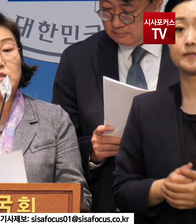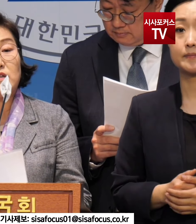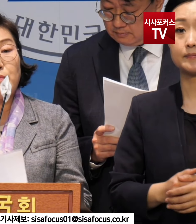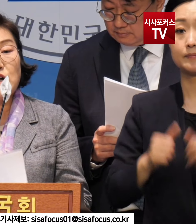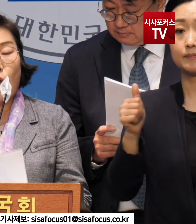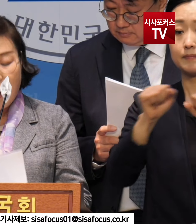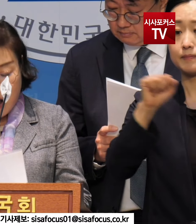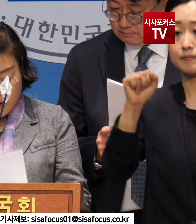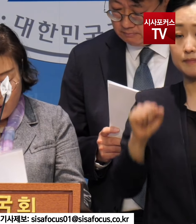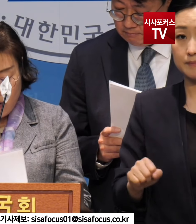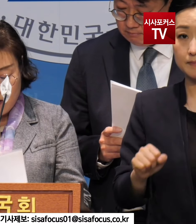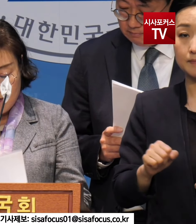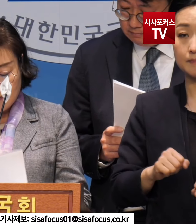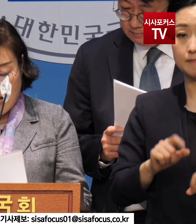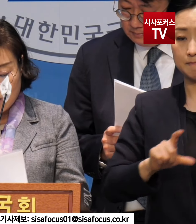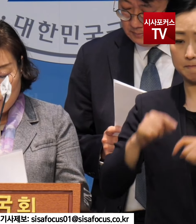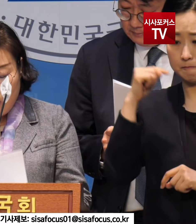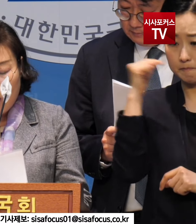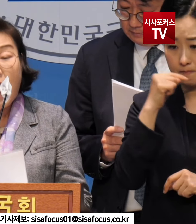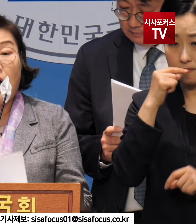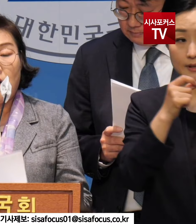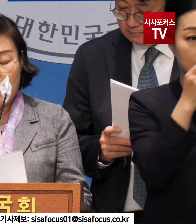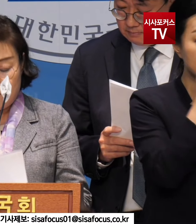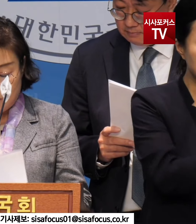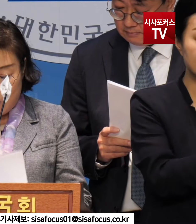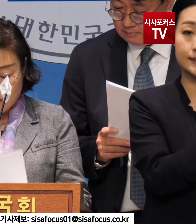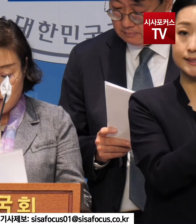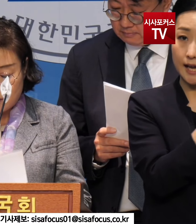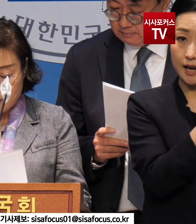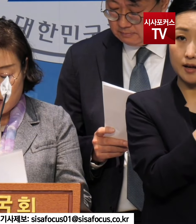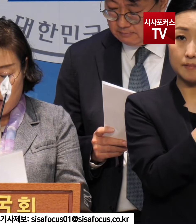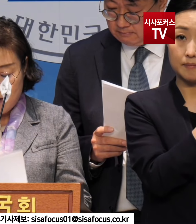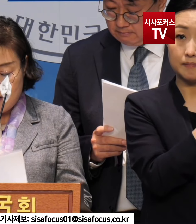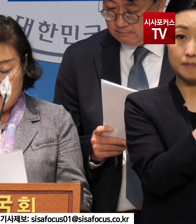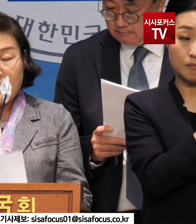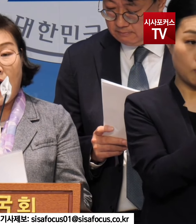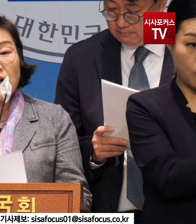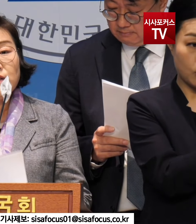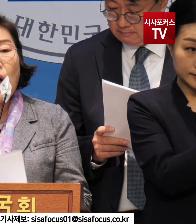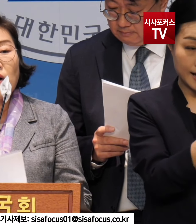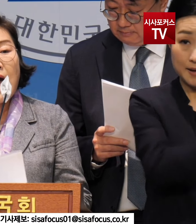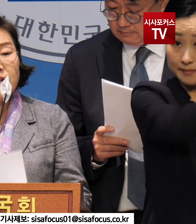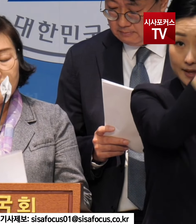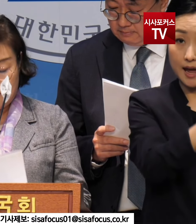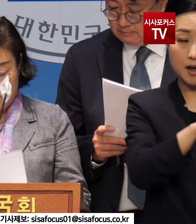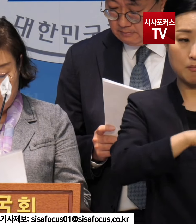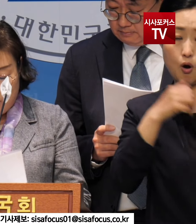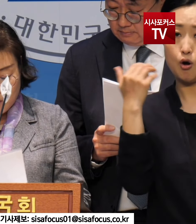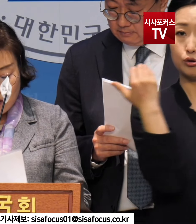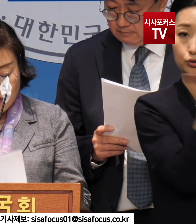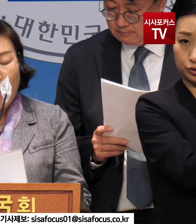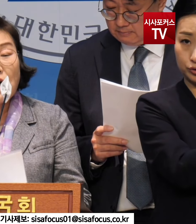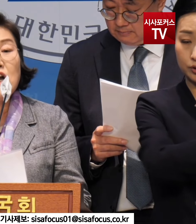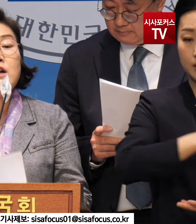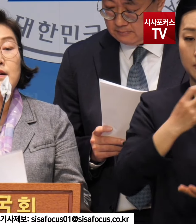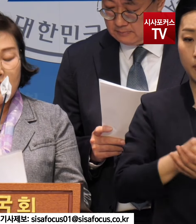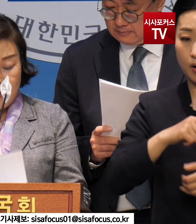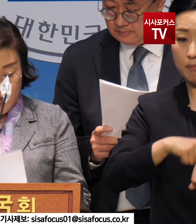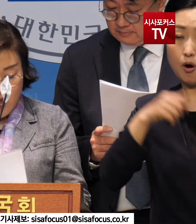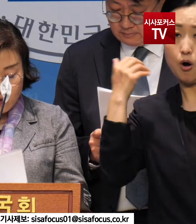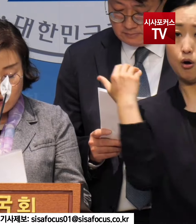사법 시스템을 강화하여 사기꾼들과 비호 세력들에게 강력한 법적